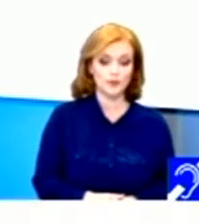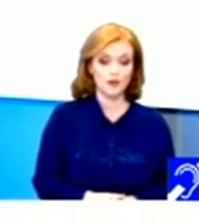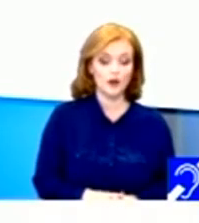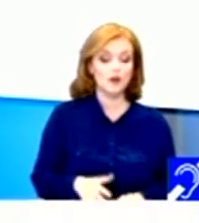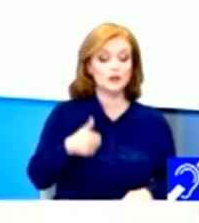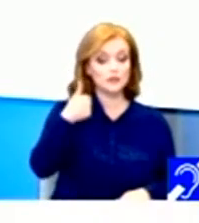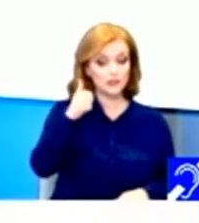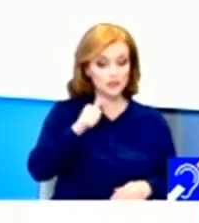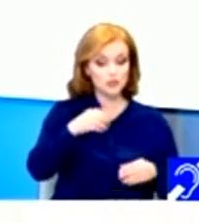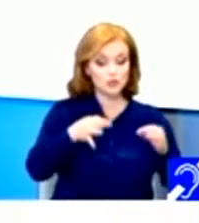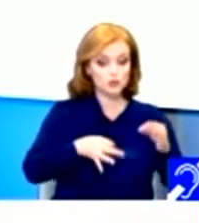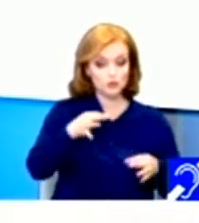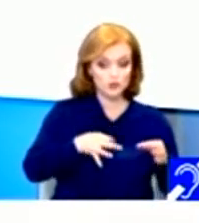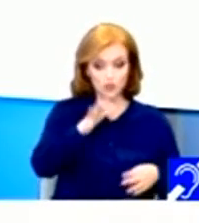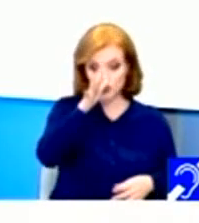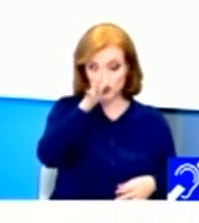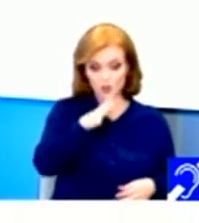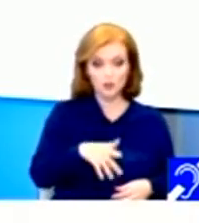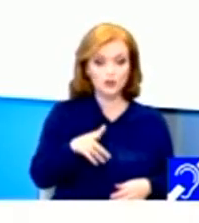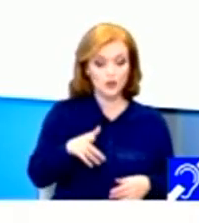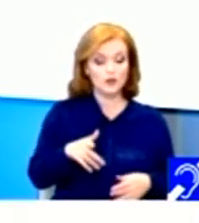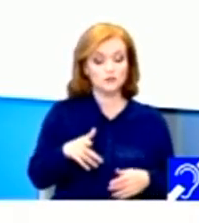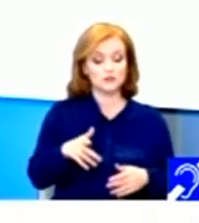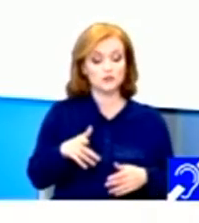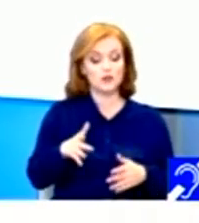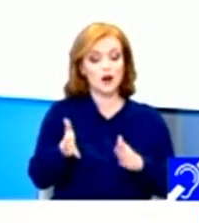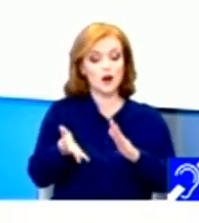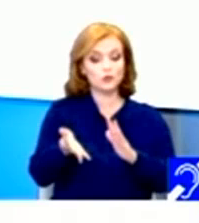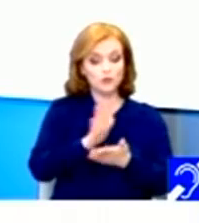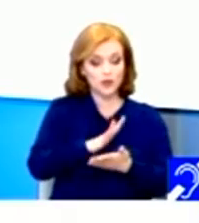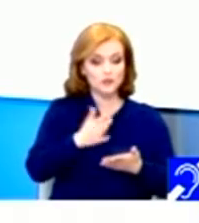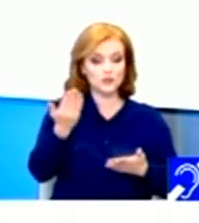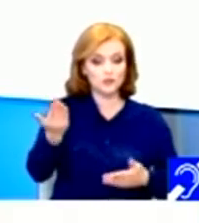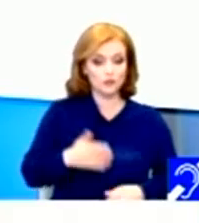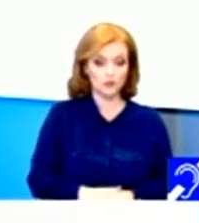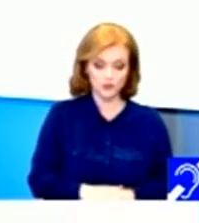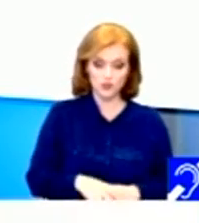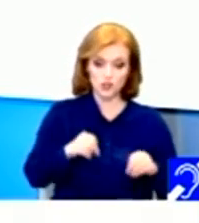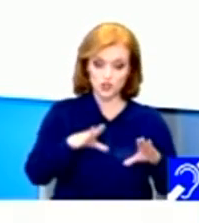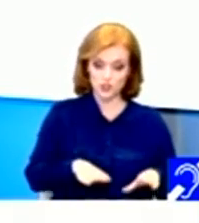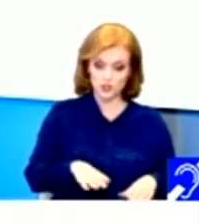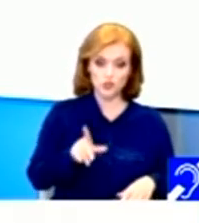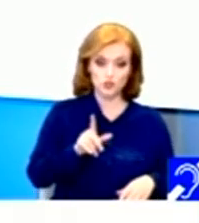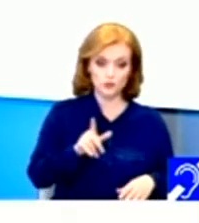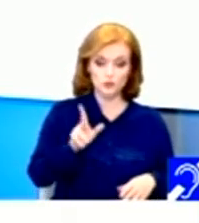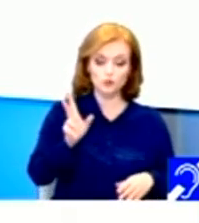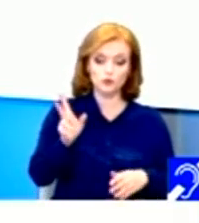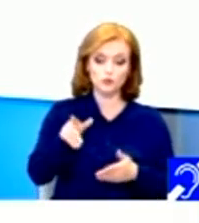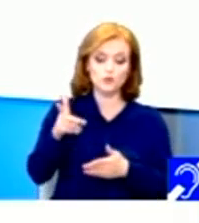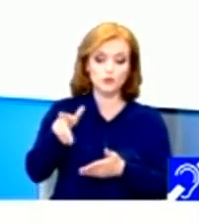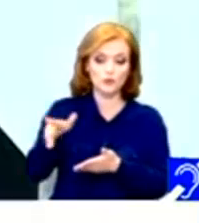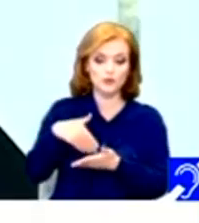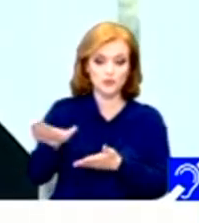Asta după ce ieri Curtea de Apel Chișinău i-a dat dreptate și a anulat hotărârea prin care i s-a refuzat înregistrarea în campania electorală.